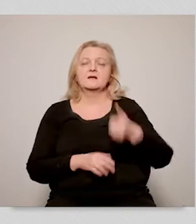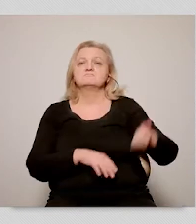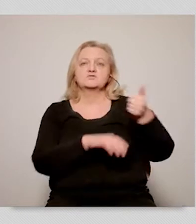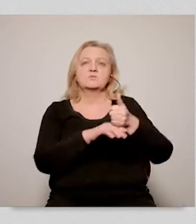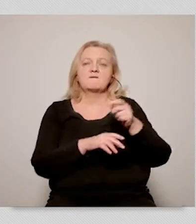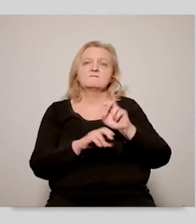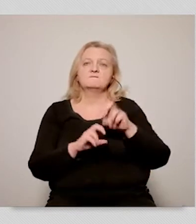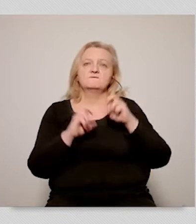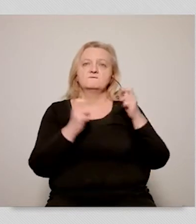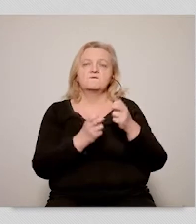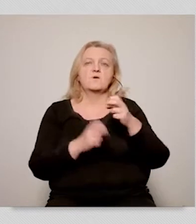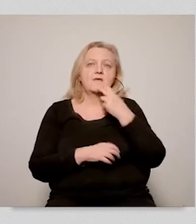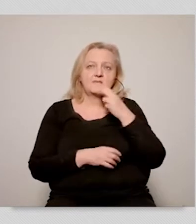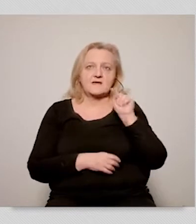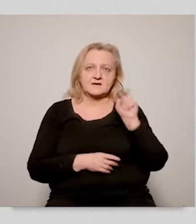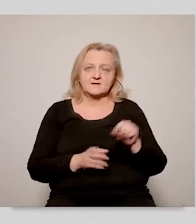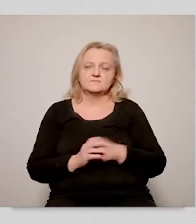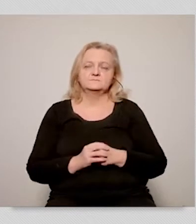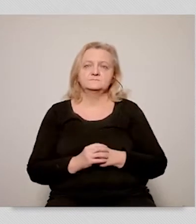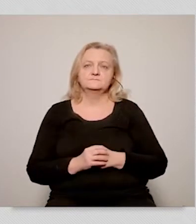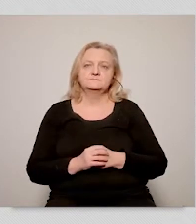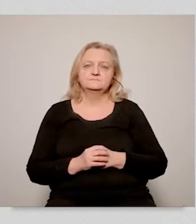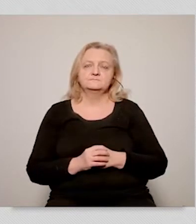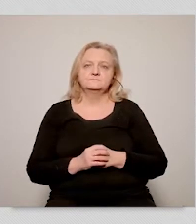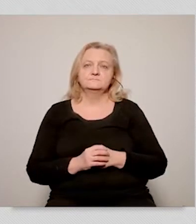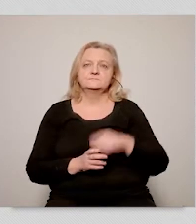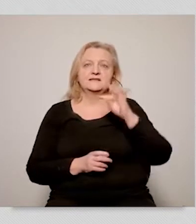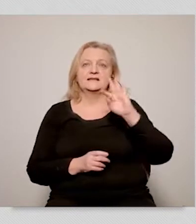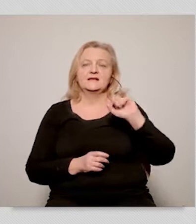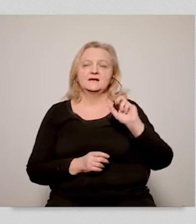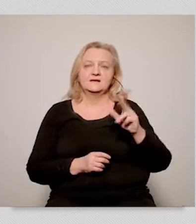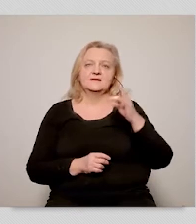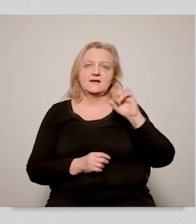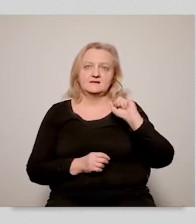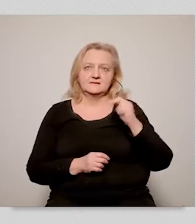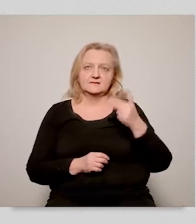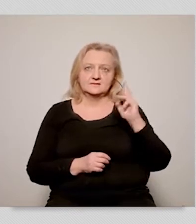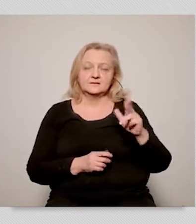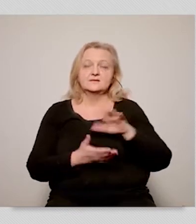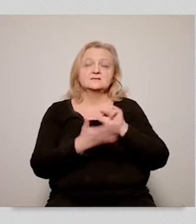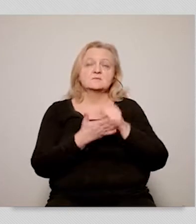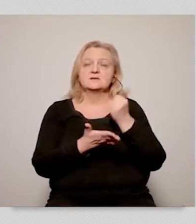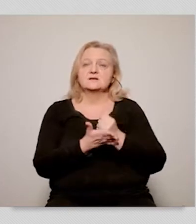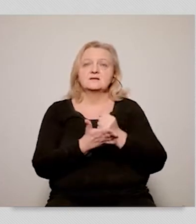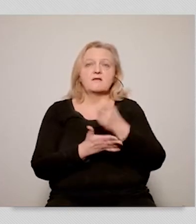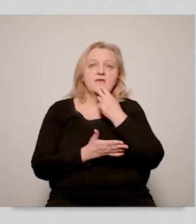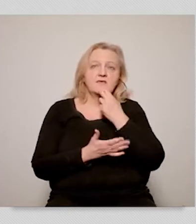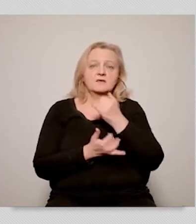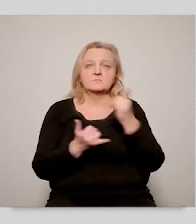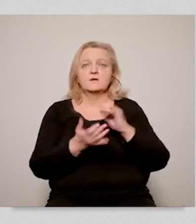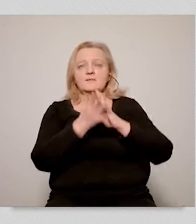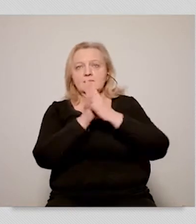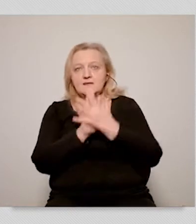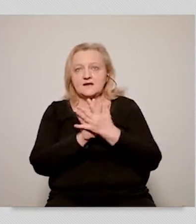Forum Energii, think tanku zajmującego się sprawami energetycznymi i